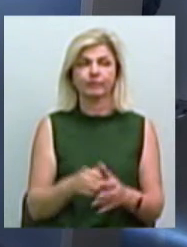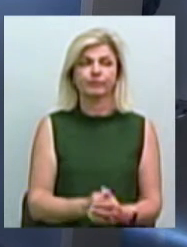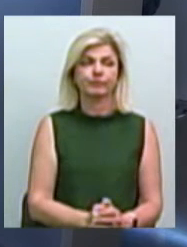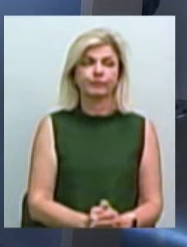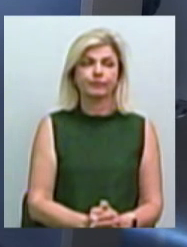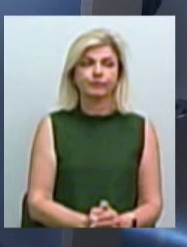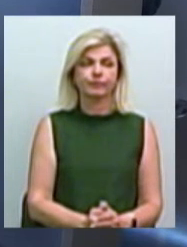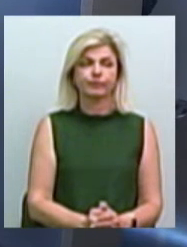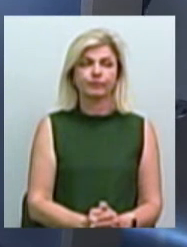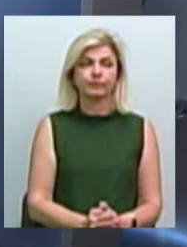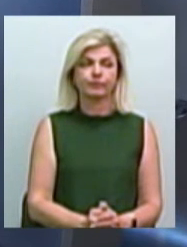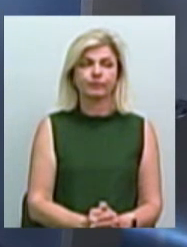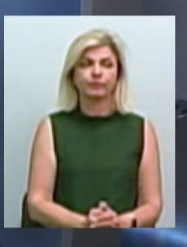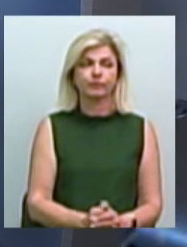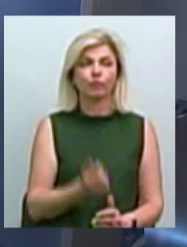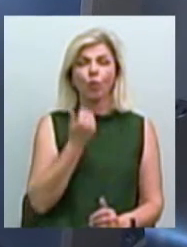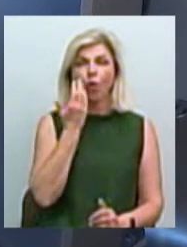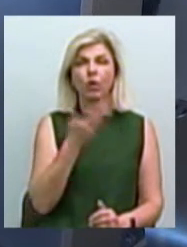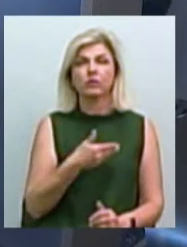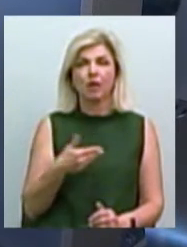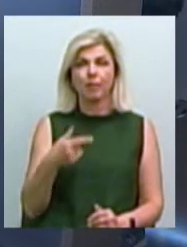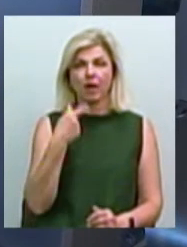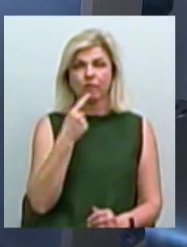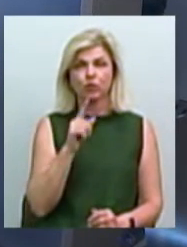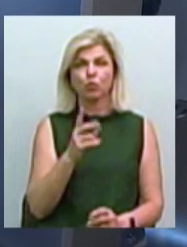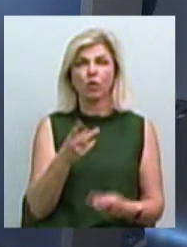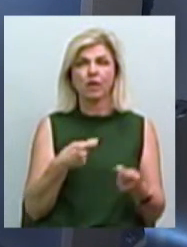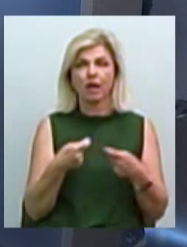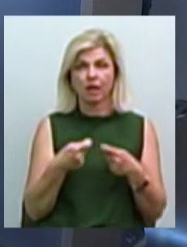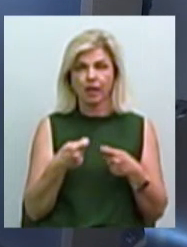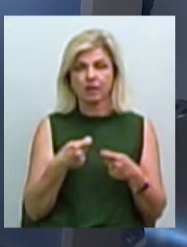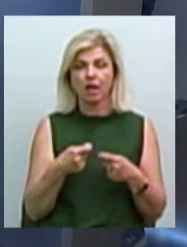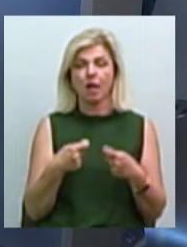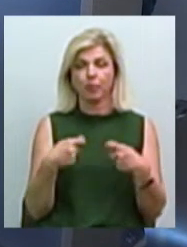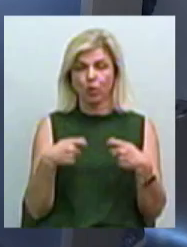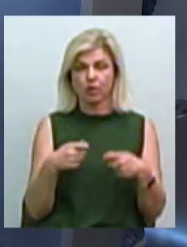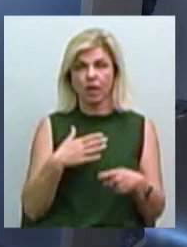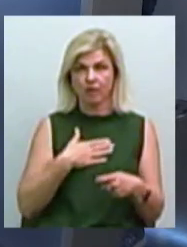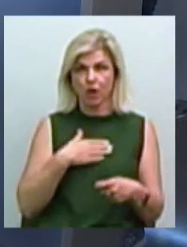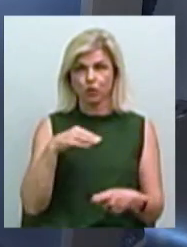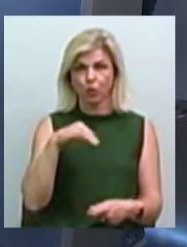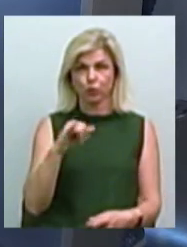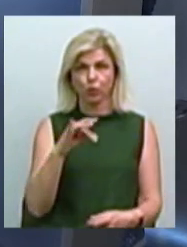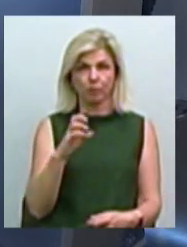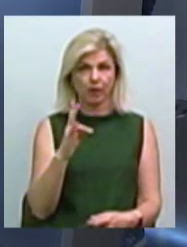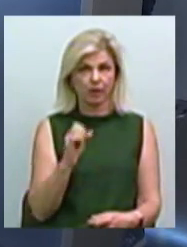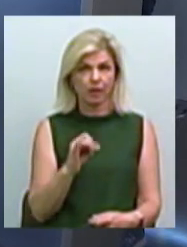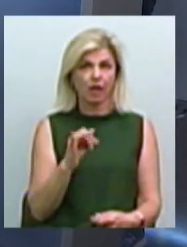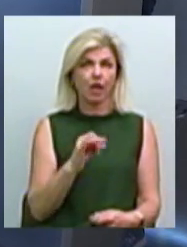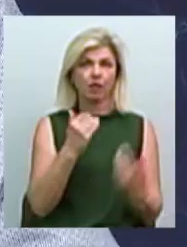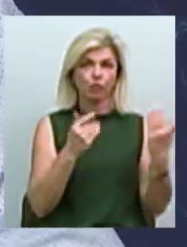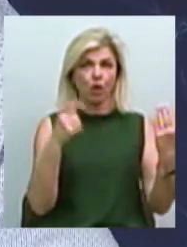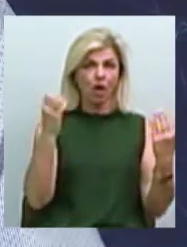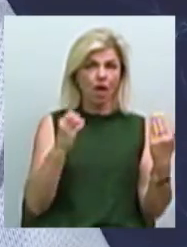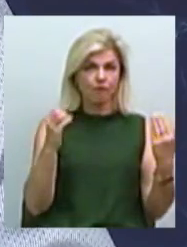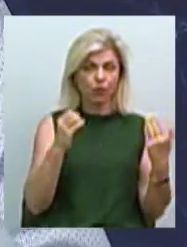объеме. И само собой разумеется, когда мы говорим, что на рынок выходят наши турбины, и выходит турбина европейская, то